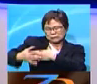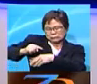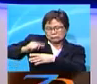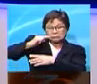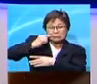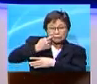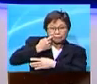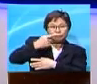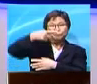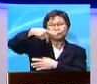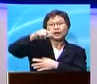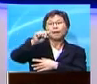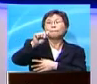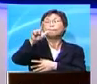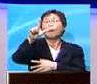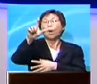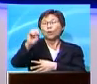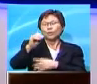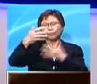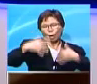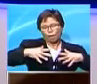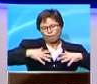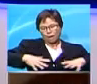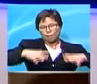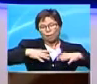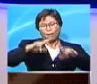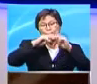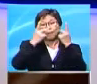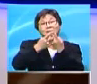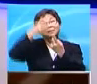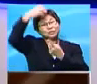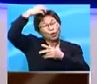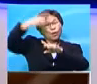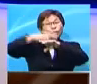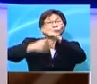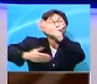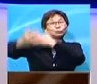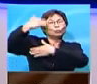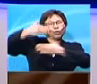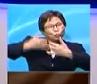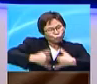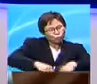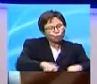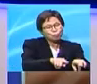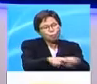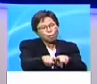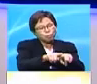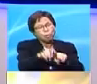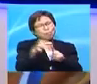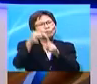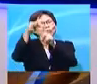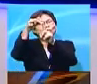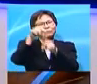seriusul perah menyar jers pasukan Selangor musim lalu akan diturunkan selaku peny